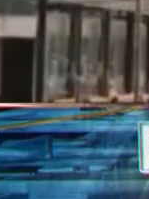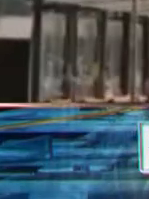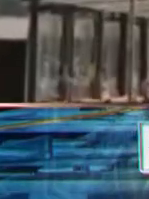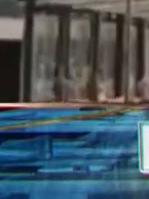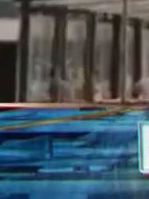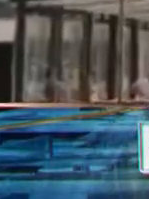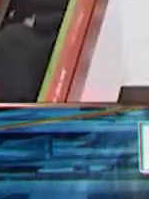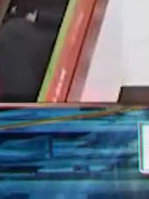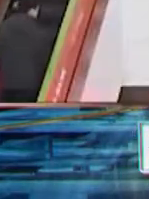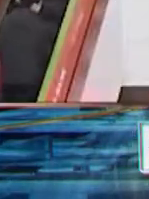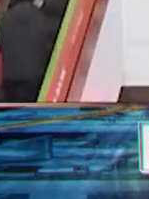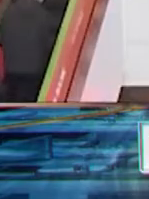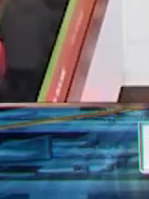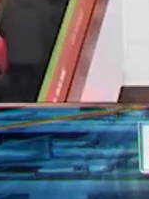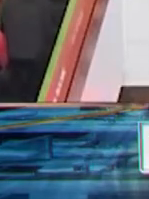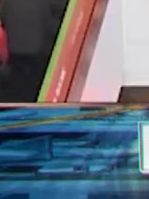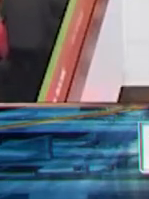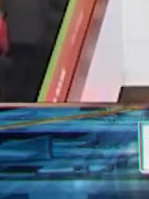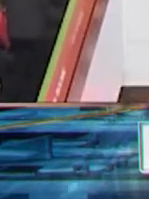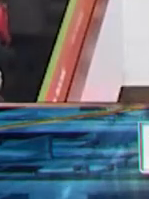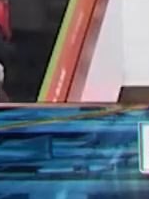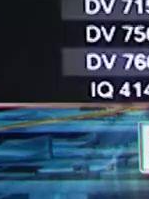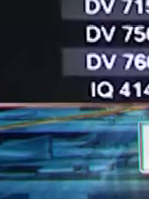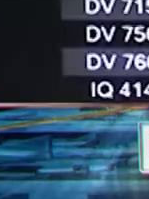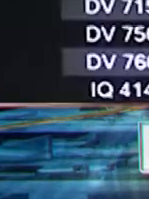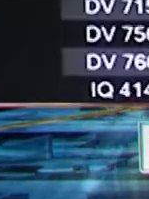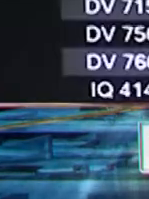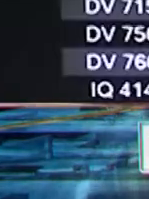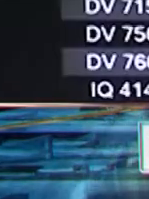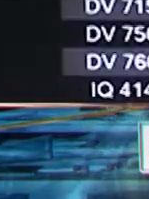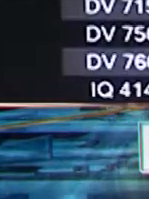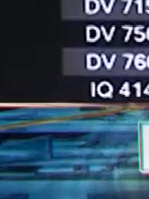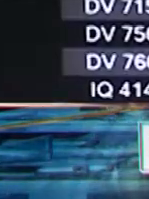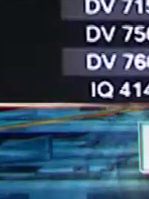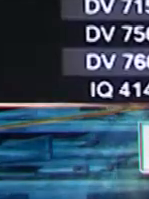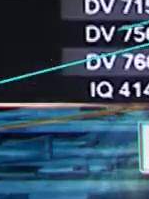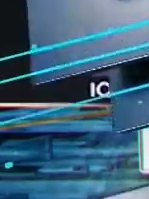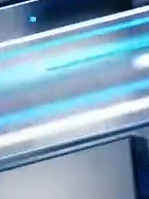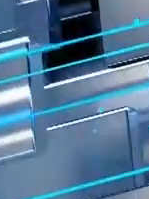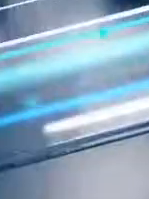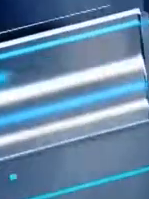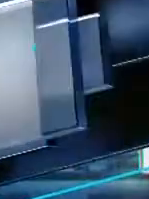Індет қаупі қайта өршіді. Денсаулық сақтау министрі халықаралық әуе қатынастарын шектеуді ұсынды.